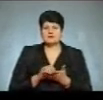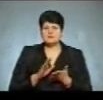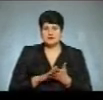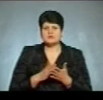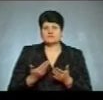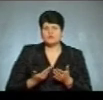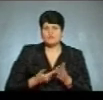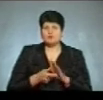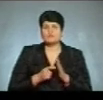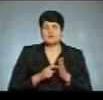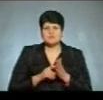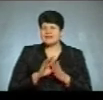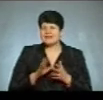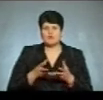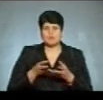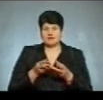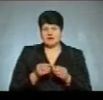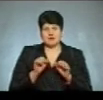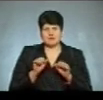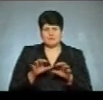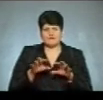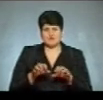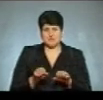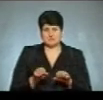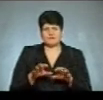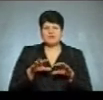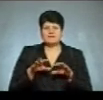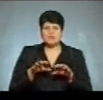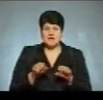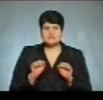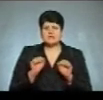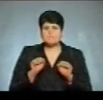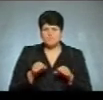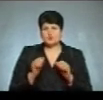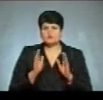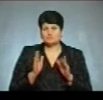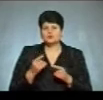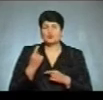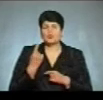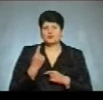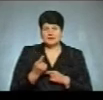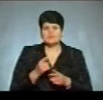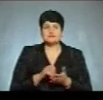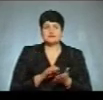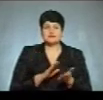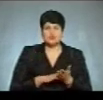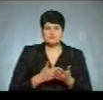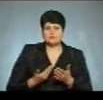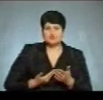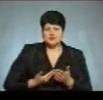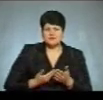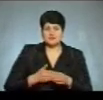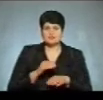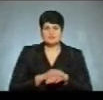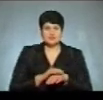житловому приміщенні не впливає на право власності. Тобто власник може бути один, а зареєстровані і проживати фактично